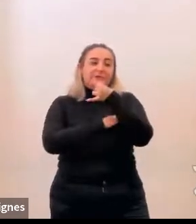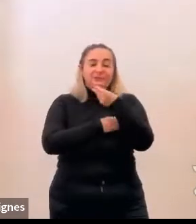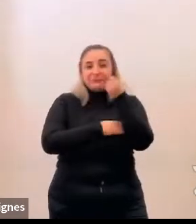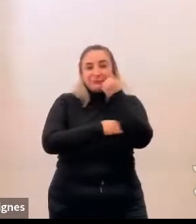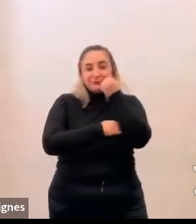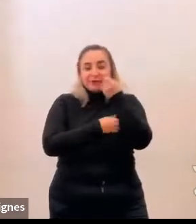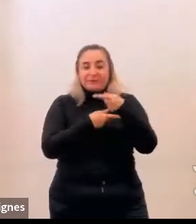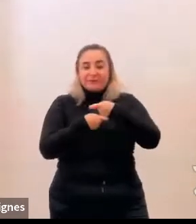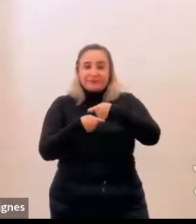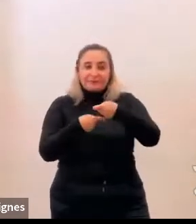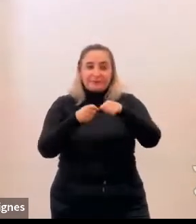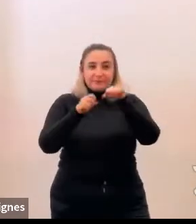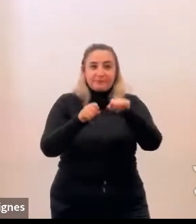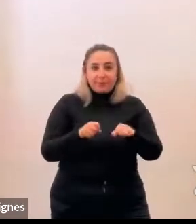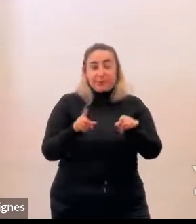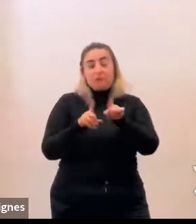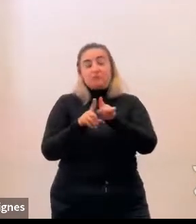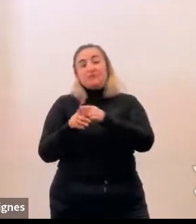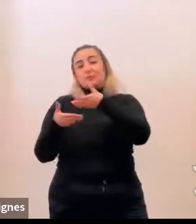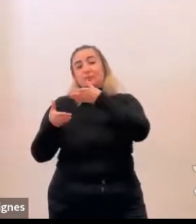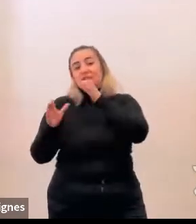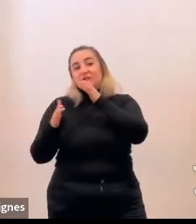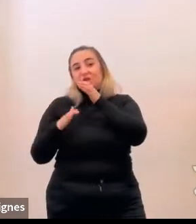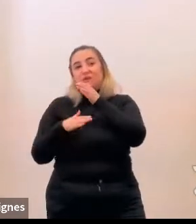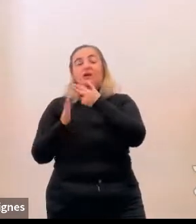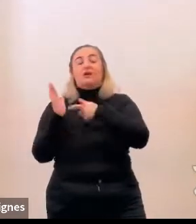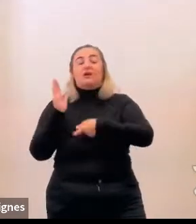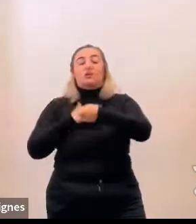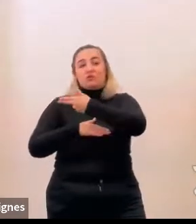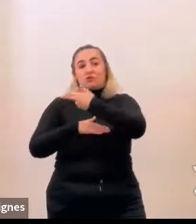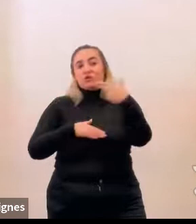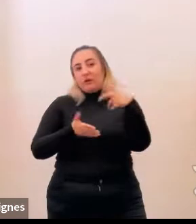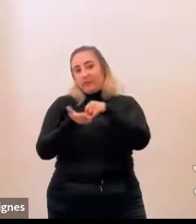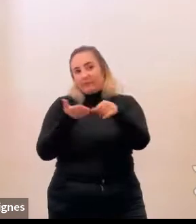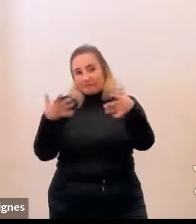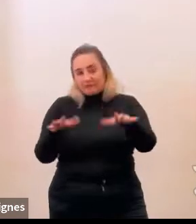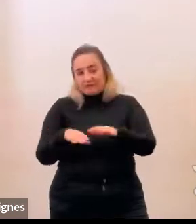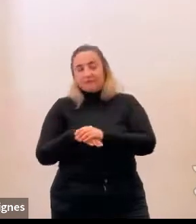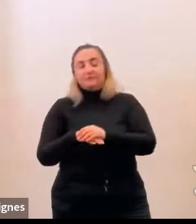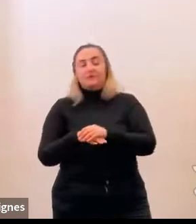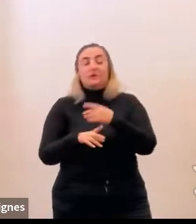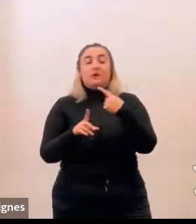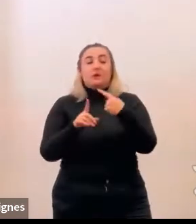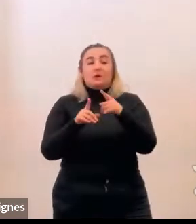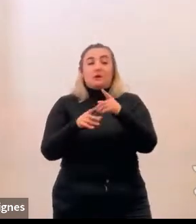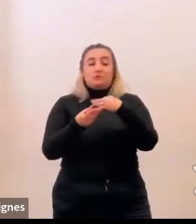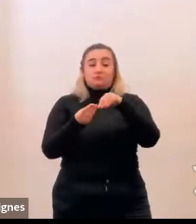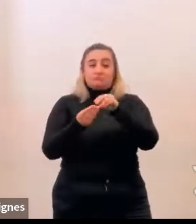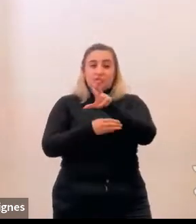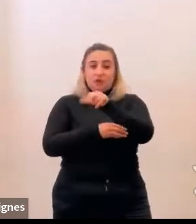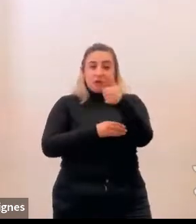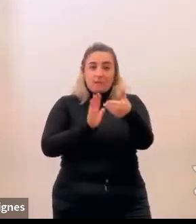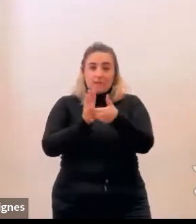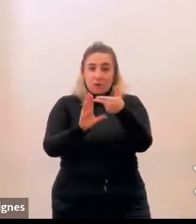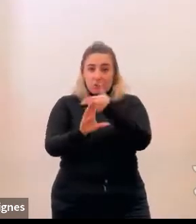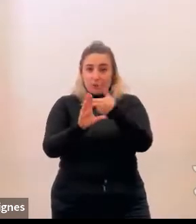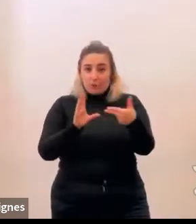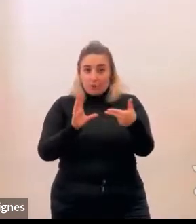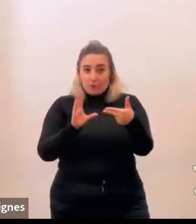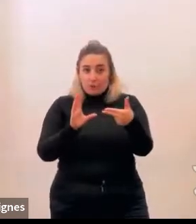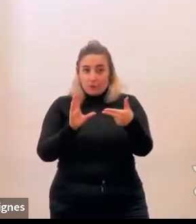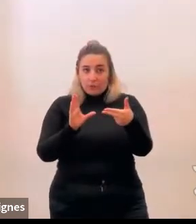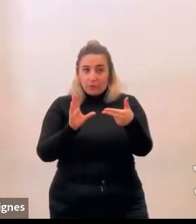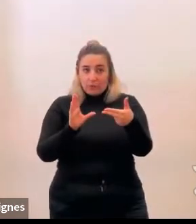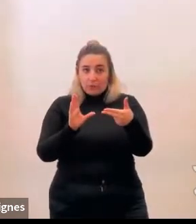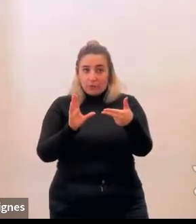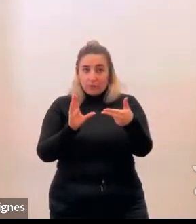financés par l'éducation nationale. Et 31 000 euros sur les